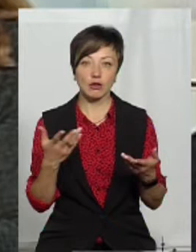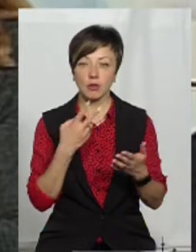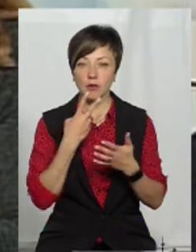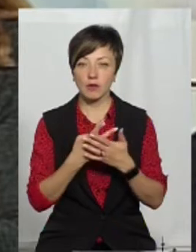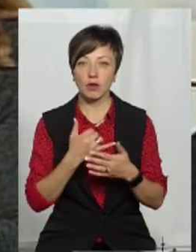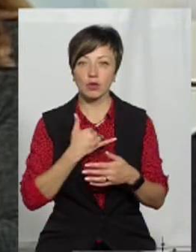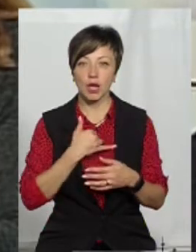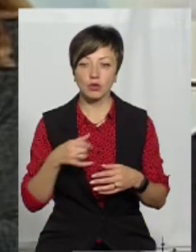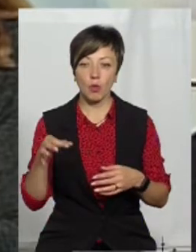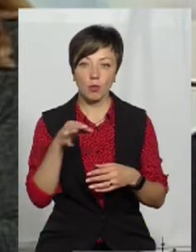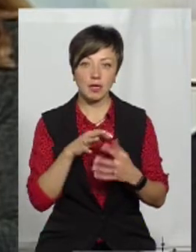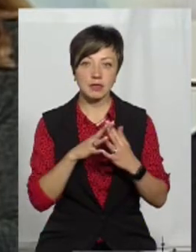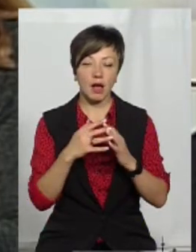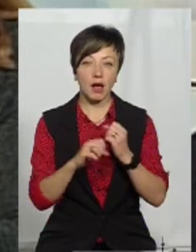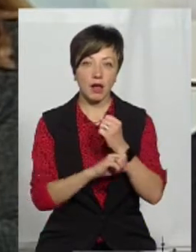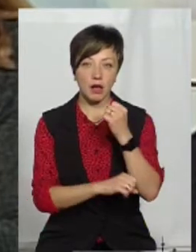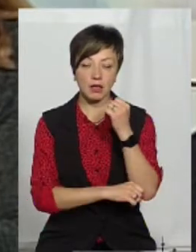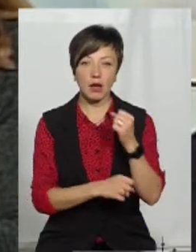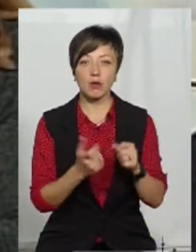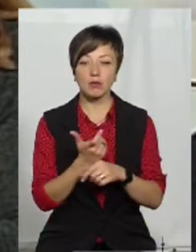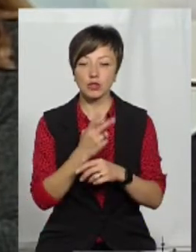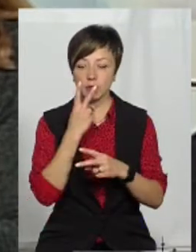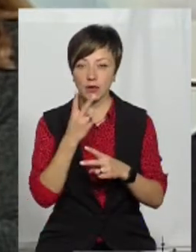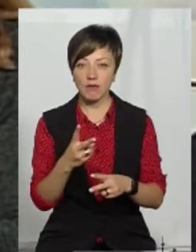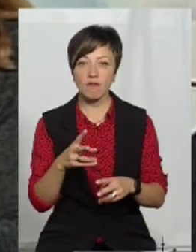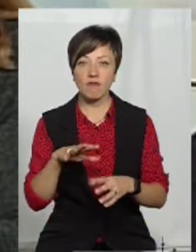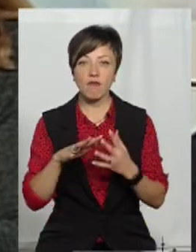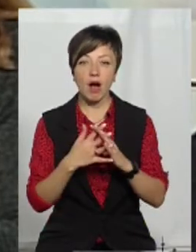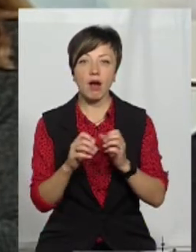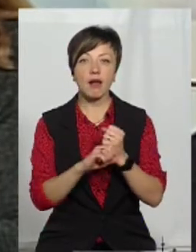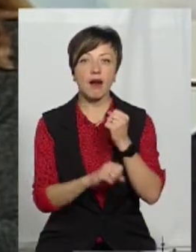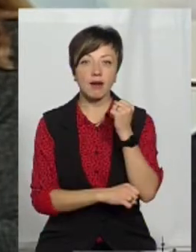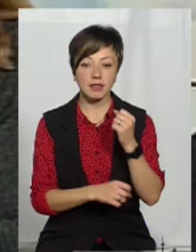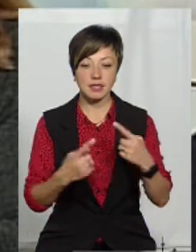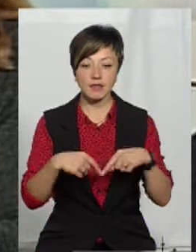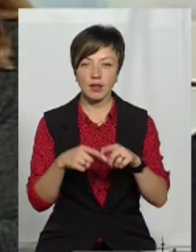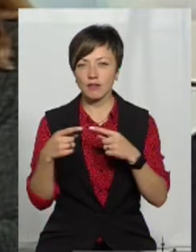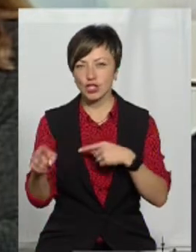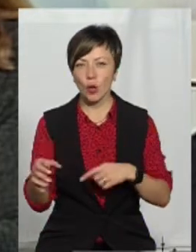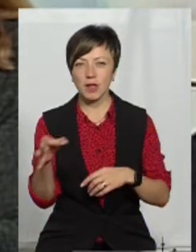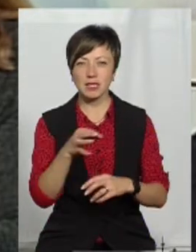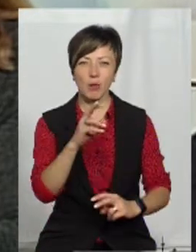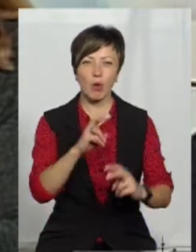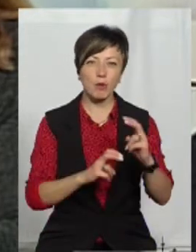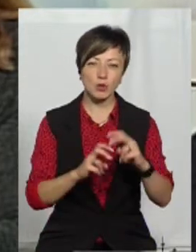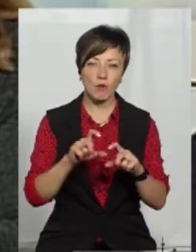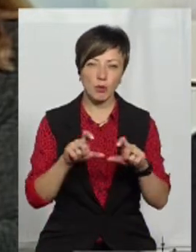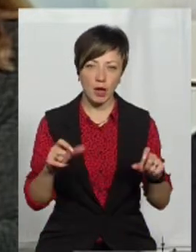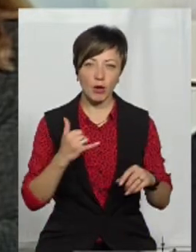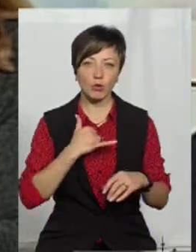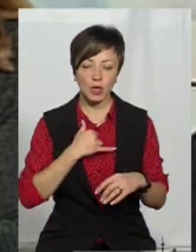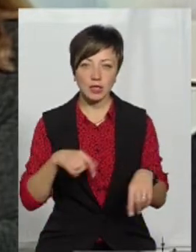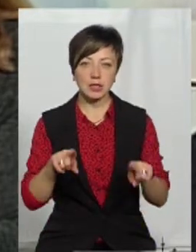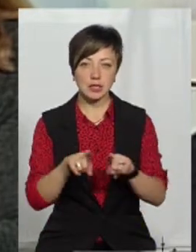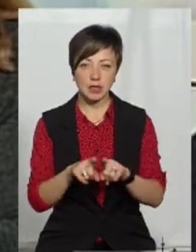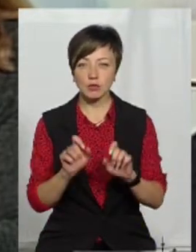нас область аграрна, то воно може в нас більше проявитися саме в аграрній сфері, тому що по інших областях це промислові якісь об'єкти, але в нас можуть теж про